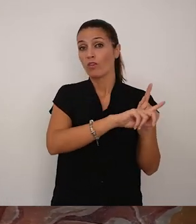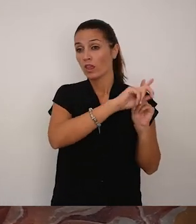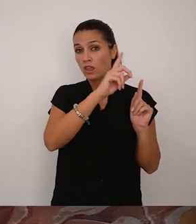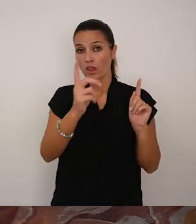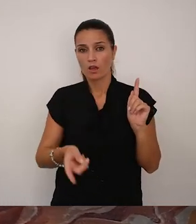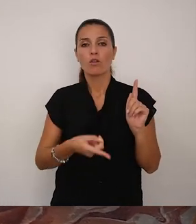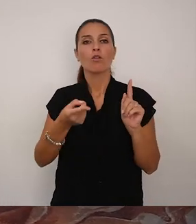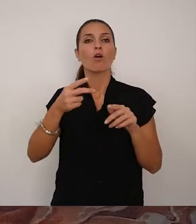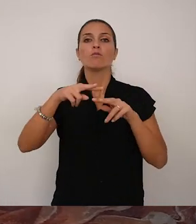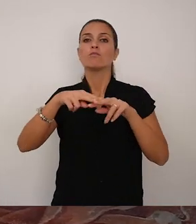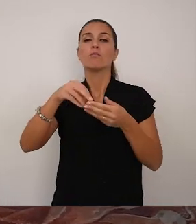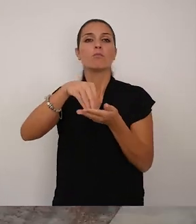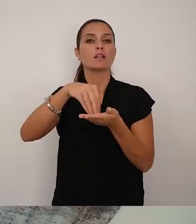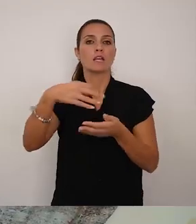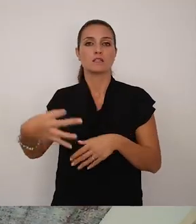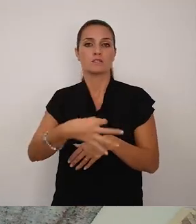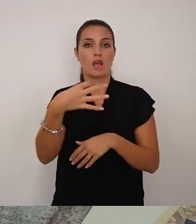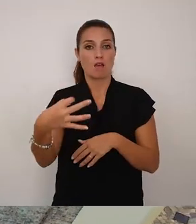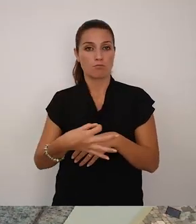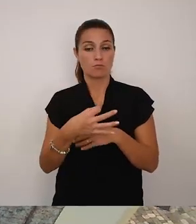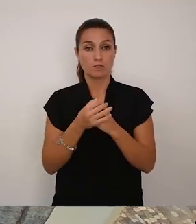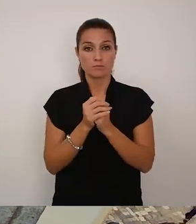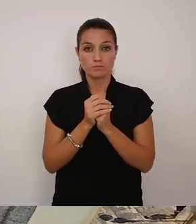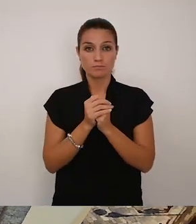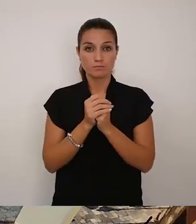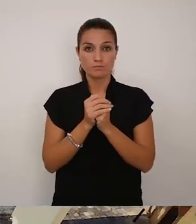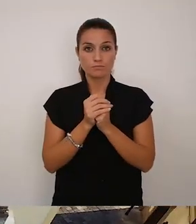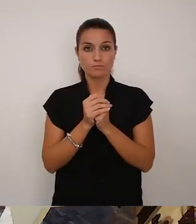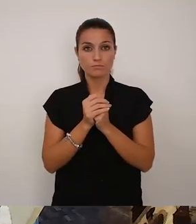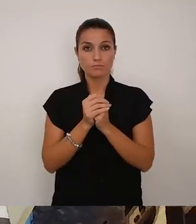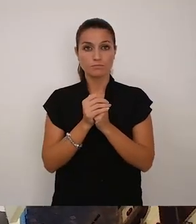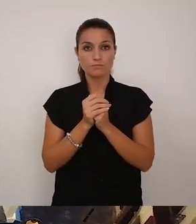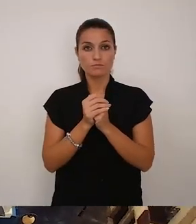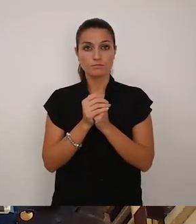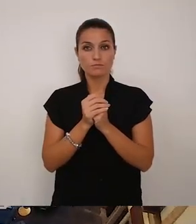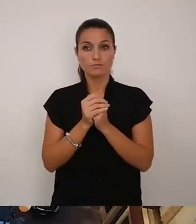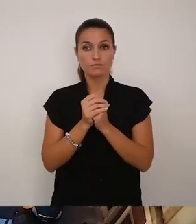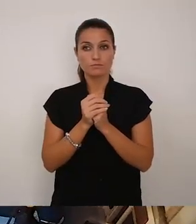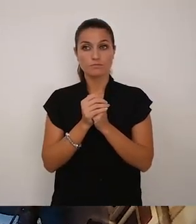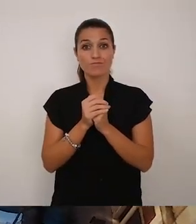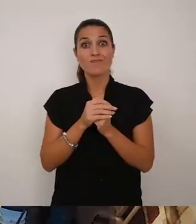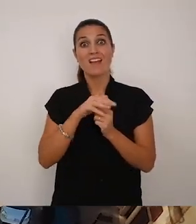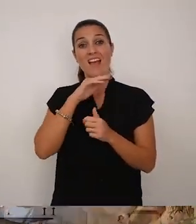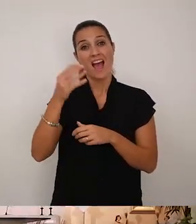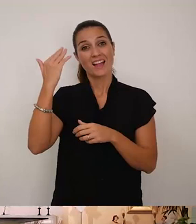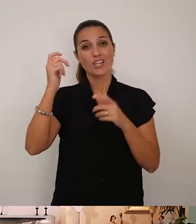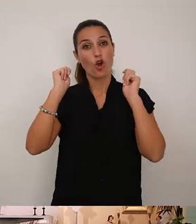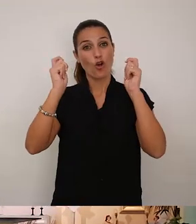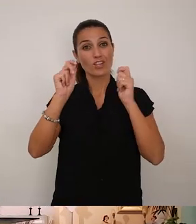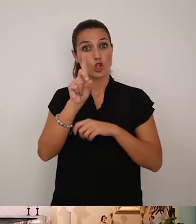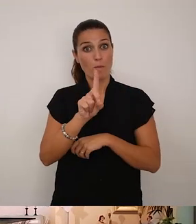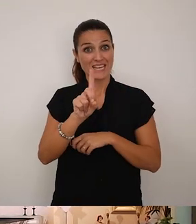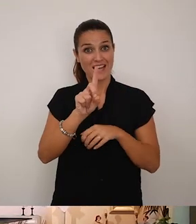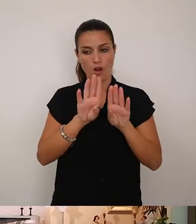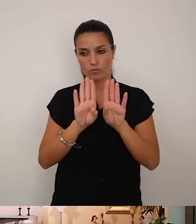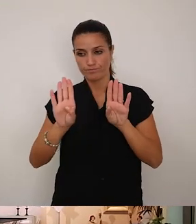A Annessa all'antico convento dei Domenicani è la